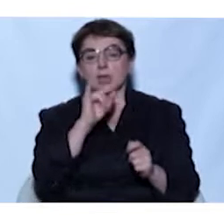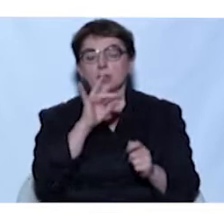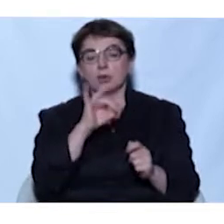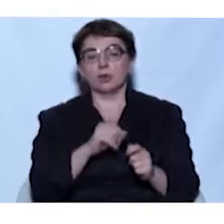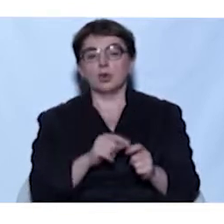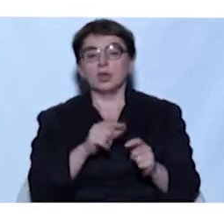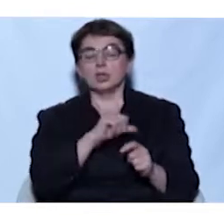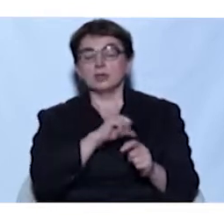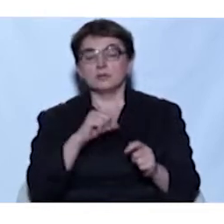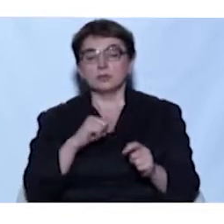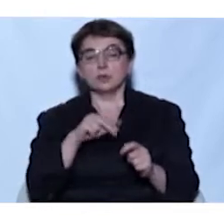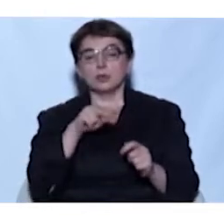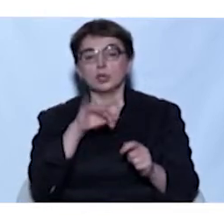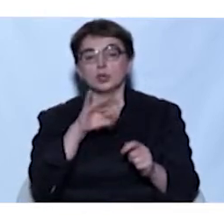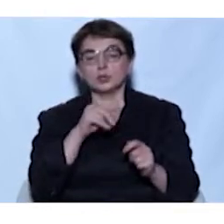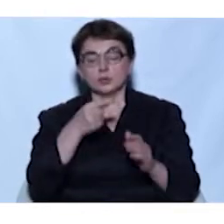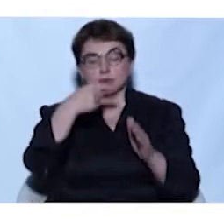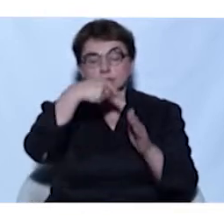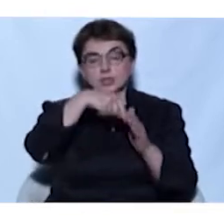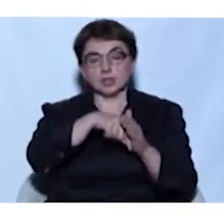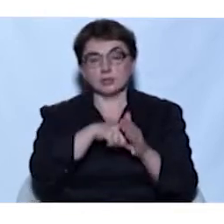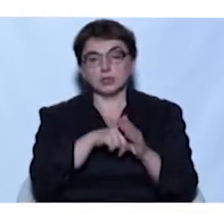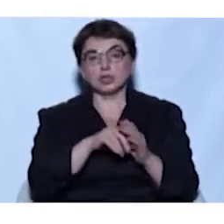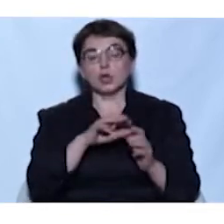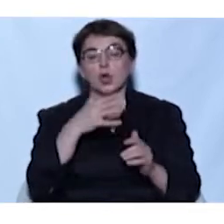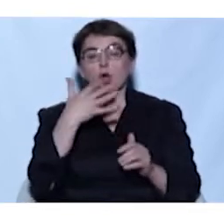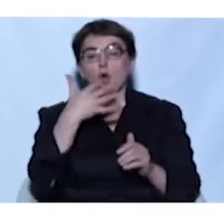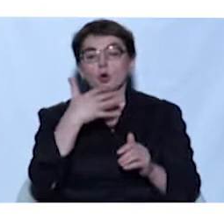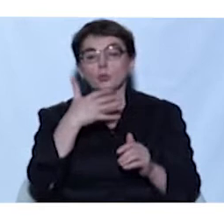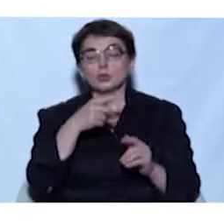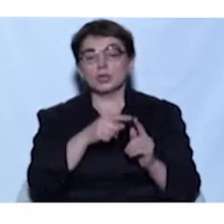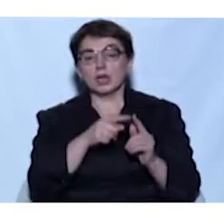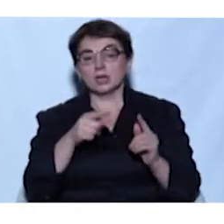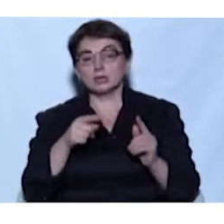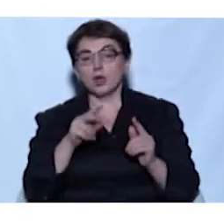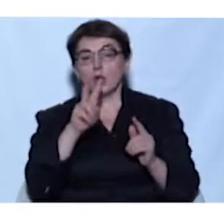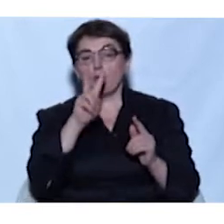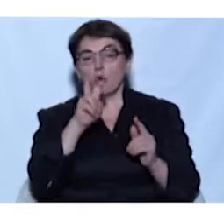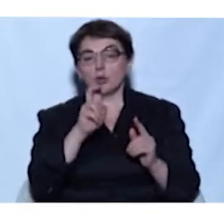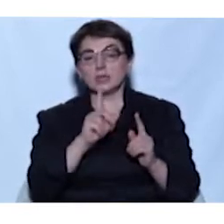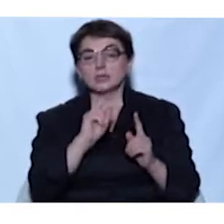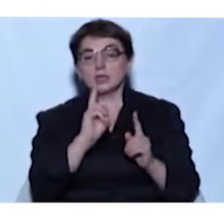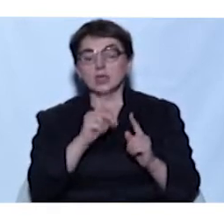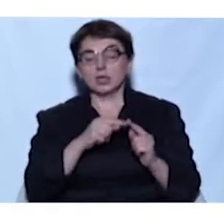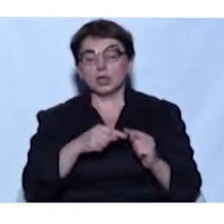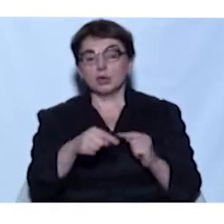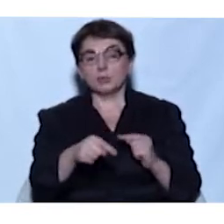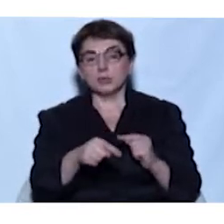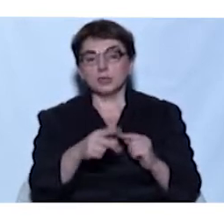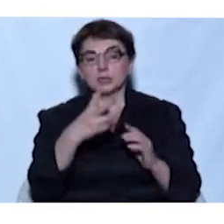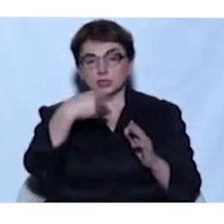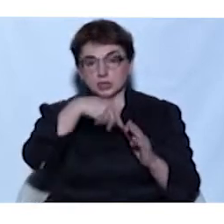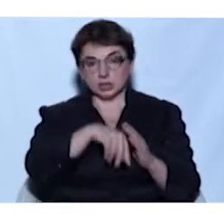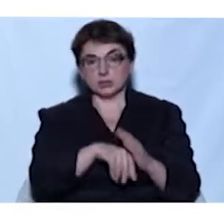ლითოსფერო სიღრმეში 50-დან 200 კილომეტრამდე